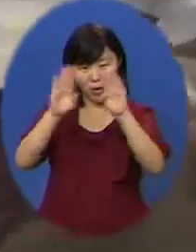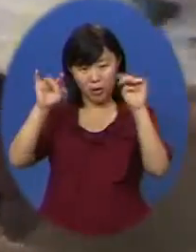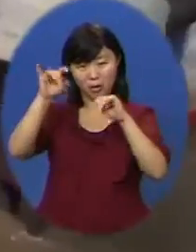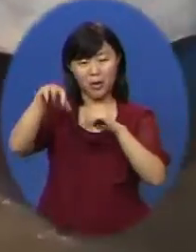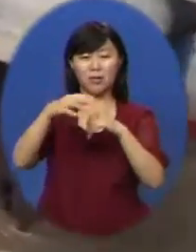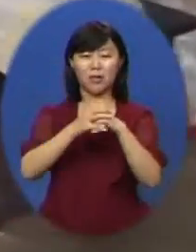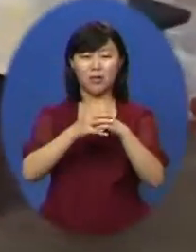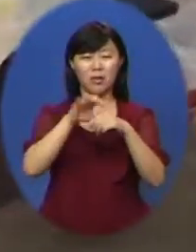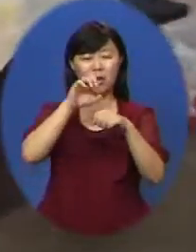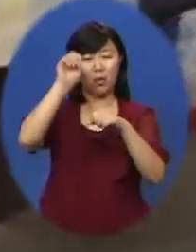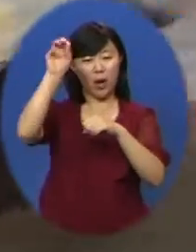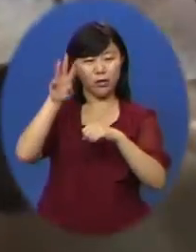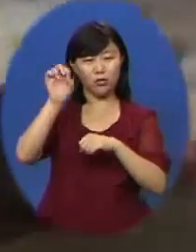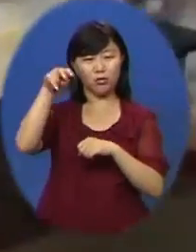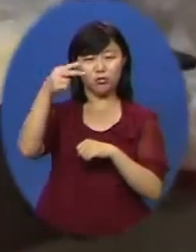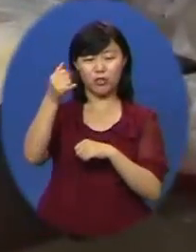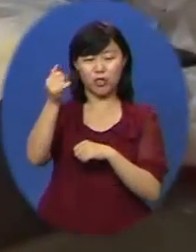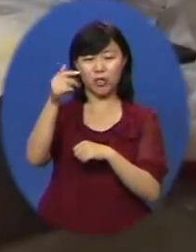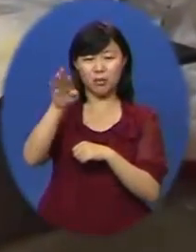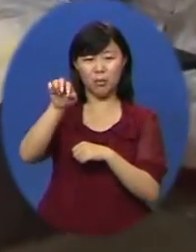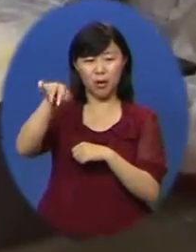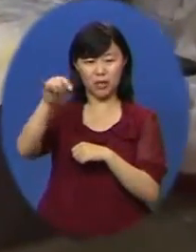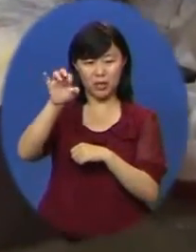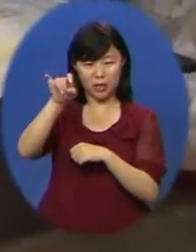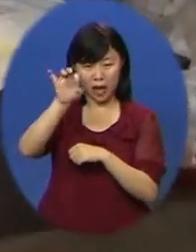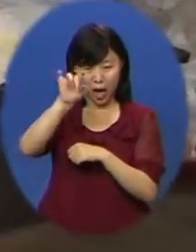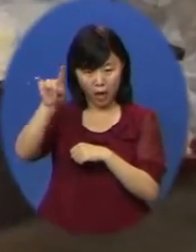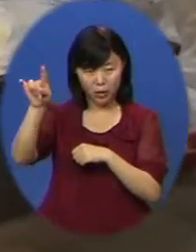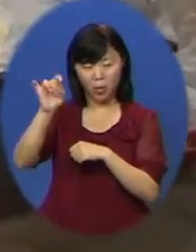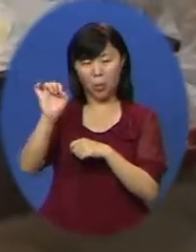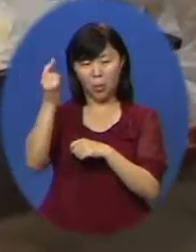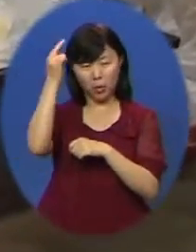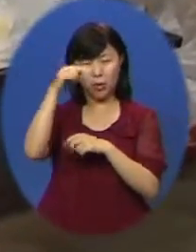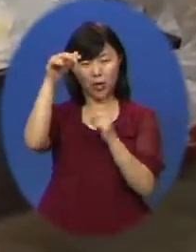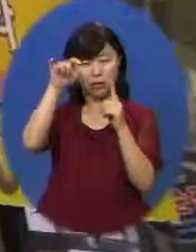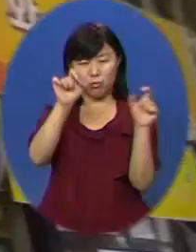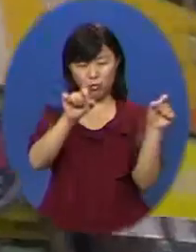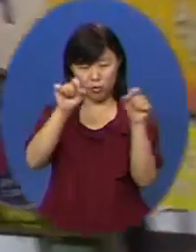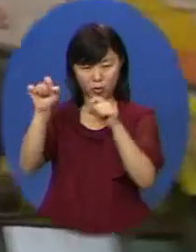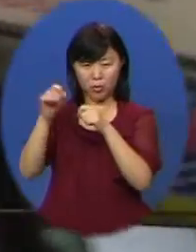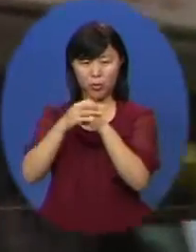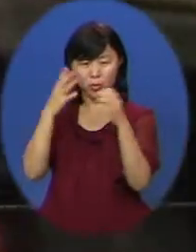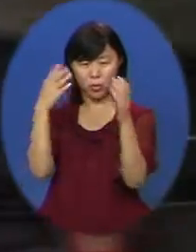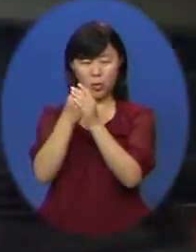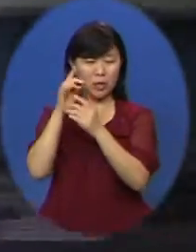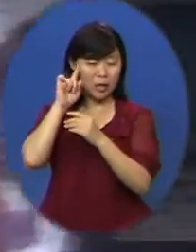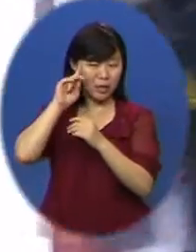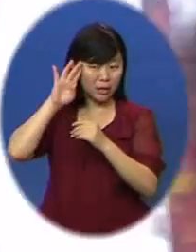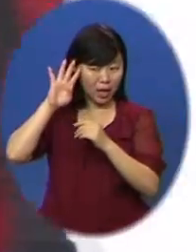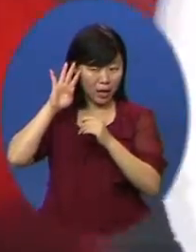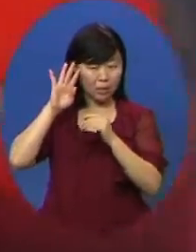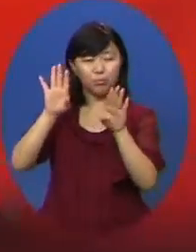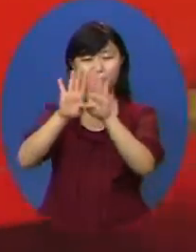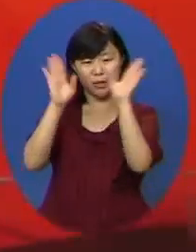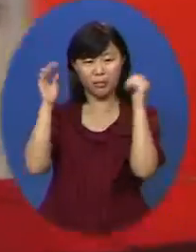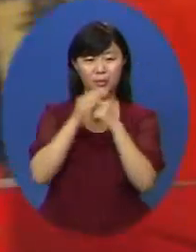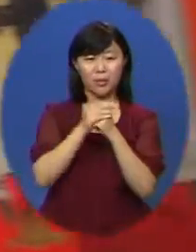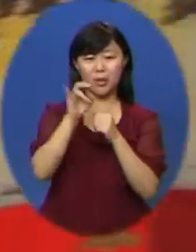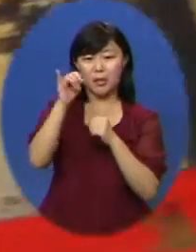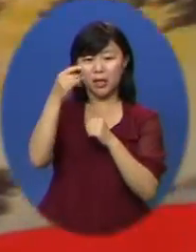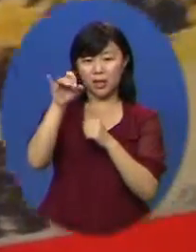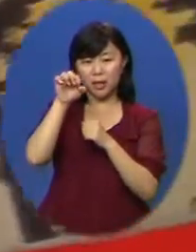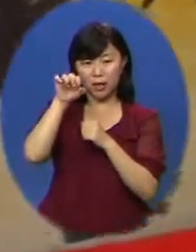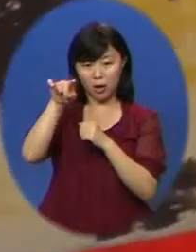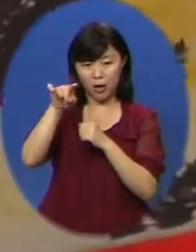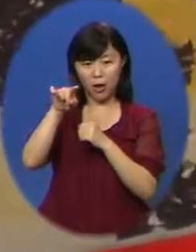광주 유니버시아드 대회가 열리고 있던 관계로 일주를 연장해 총 4일을 운영했다. 미디어아트